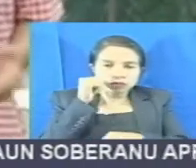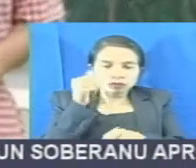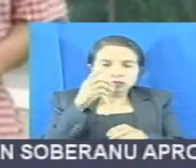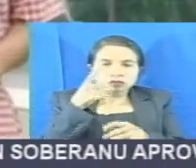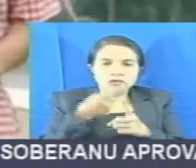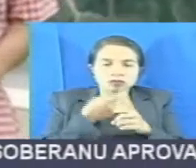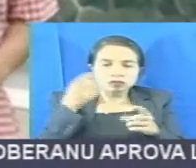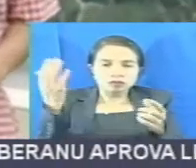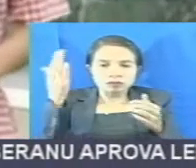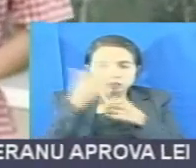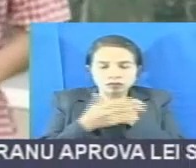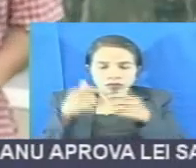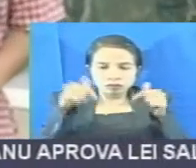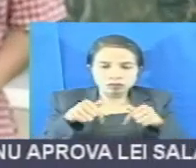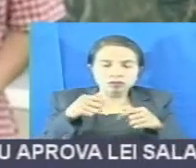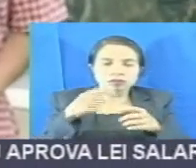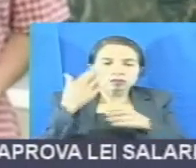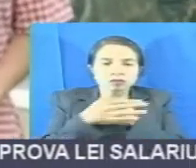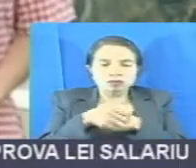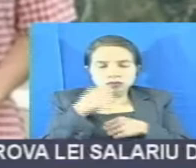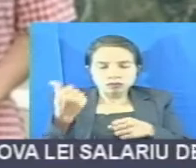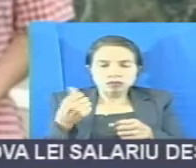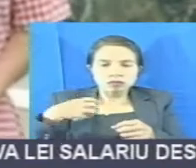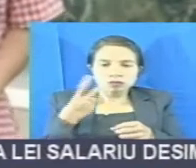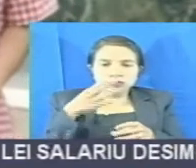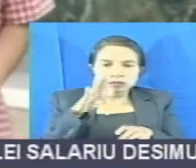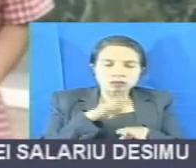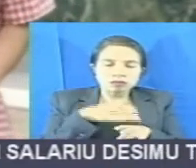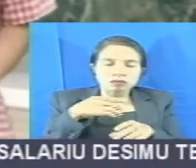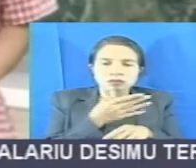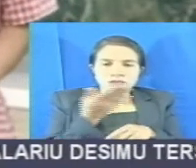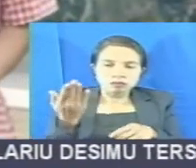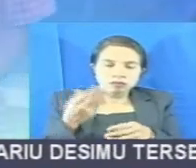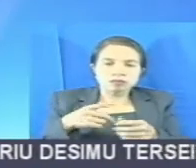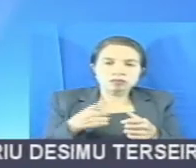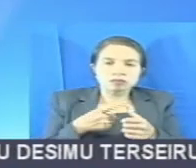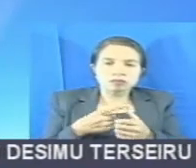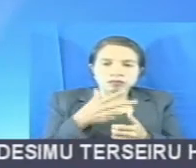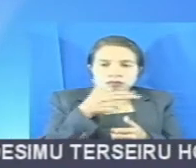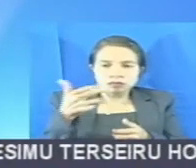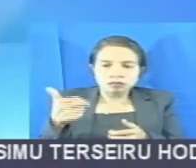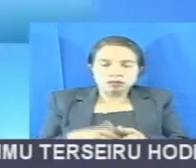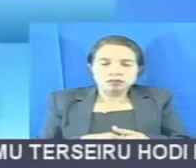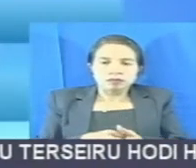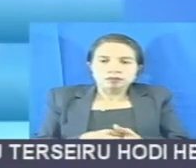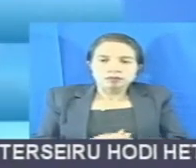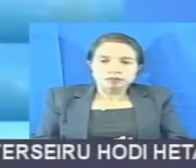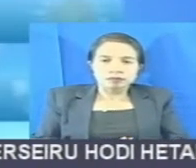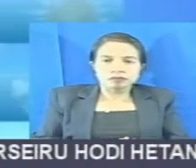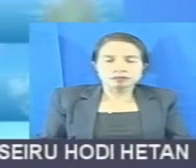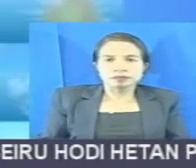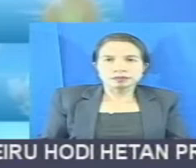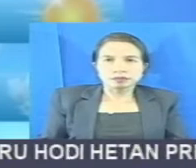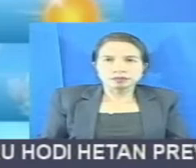larang nomos iha rai lior. Tamane hakom vide tebot sira itaba kompanya dala uluk iha Jakarta. Abang di Jakarta kondisi un